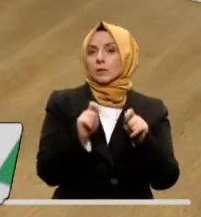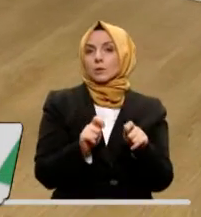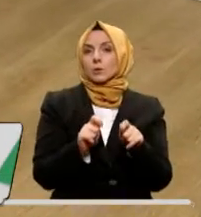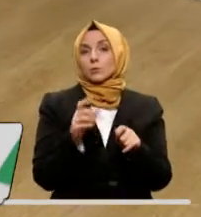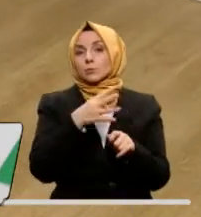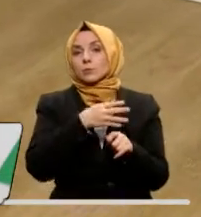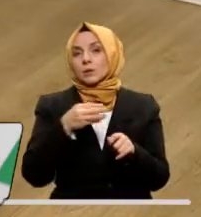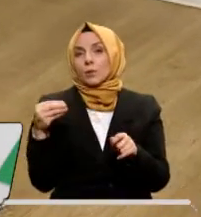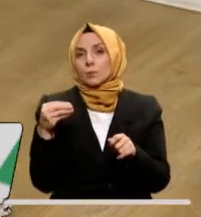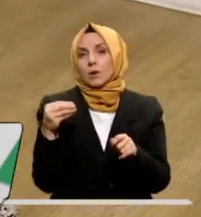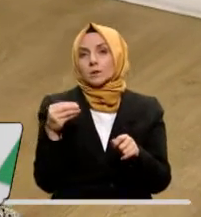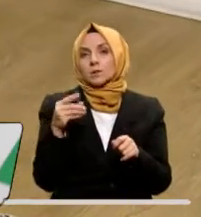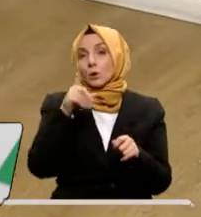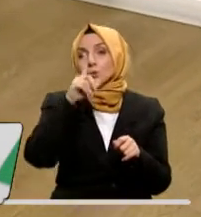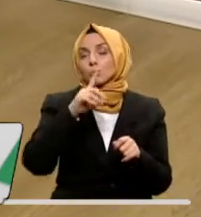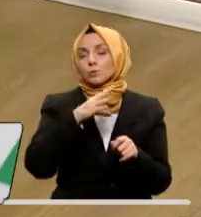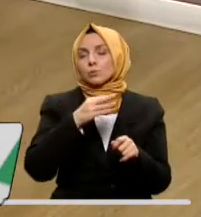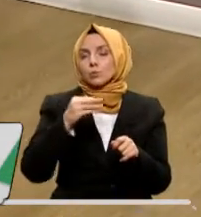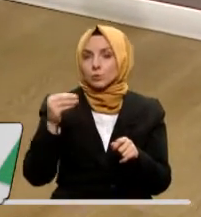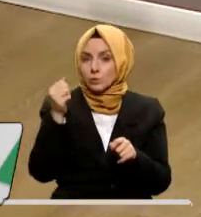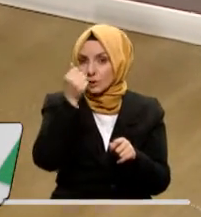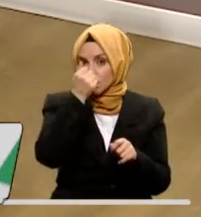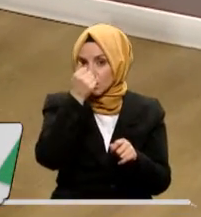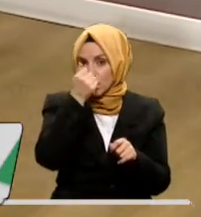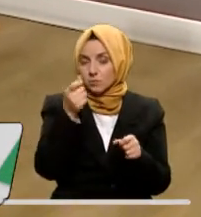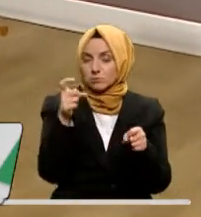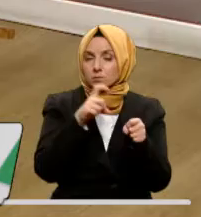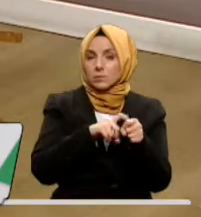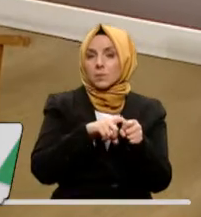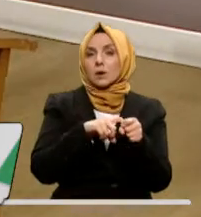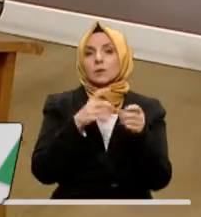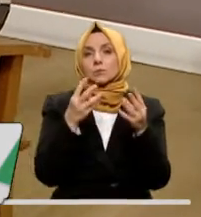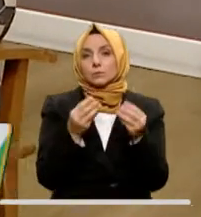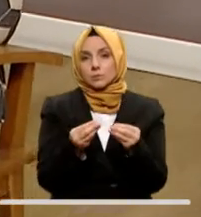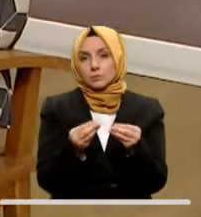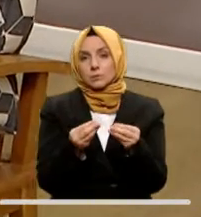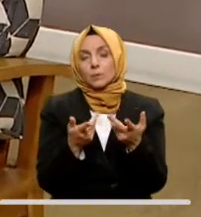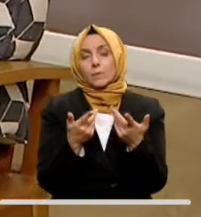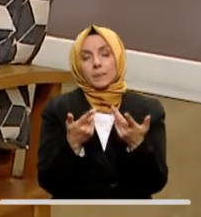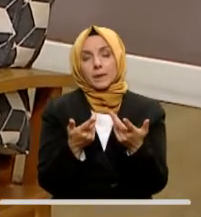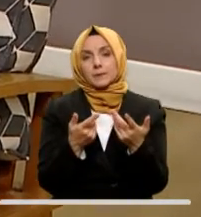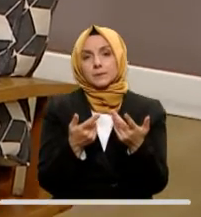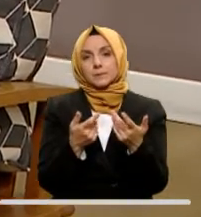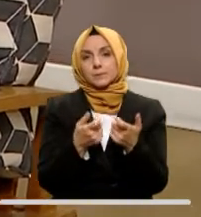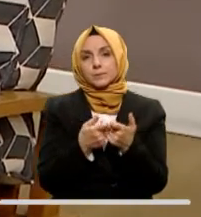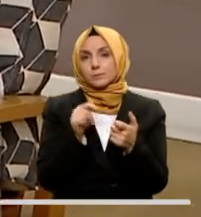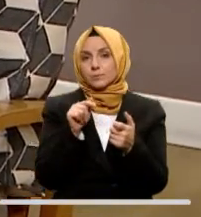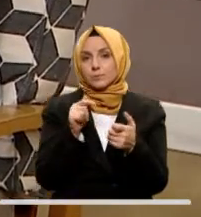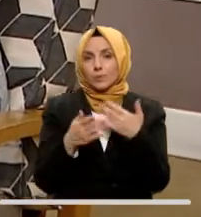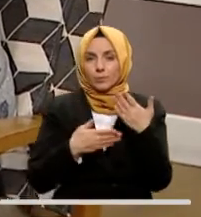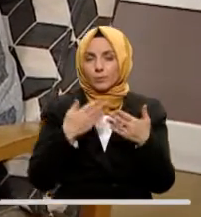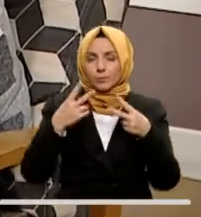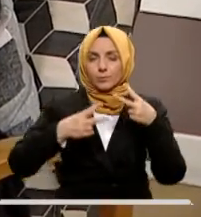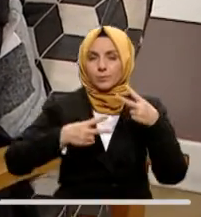milyonlarca yüz milyonlarca kan bağı transfüzyonu gerçekleştirildi teorik olarak bahsedilen